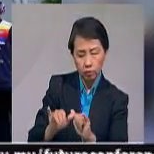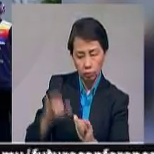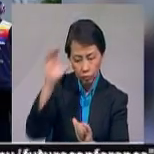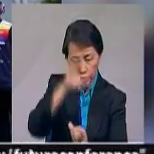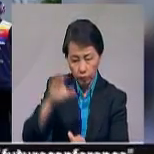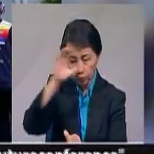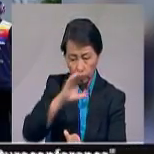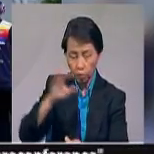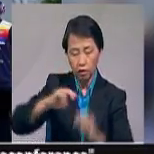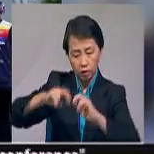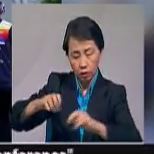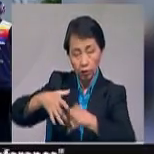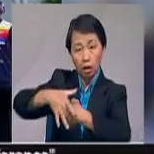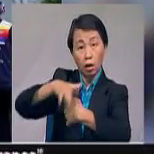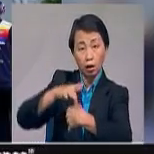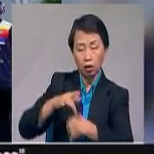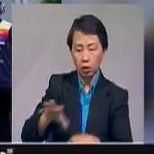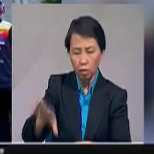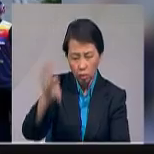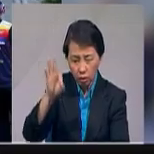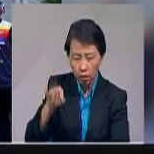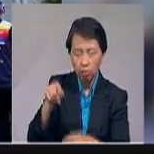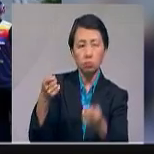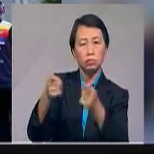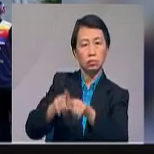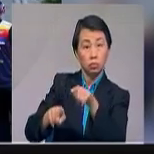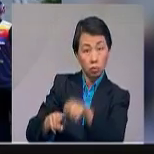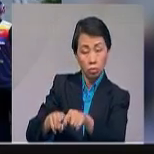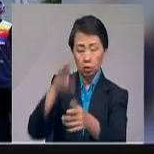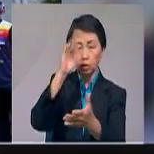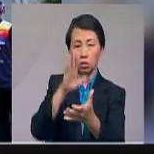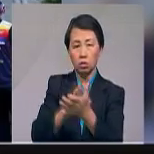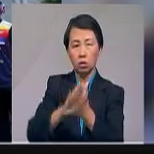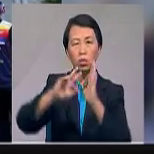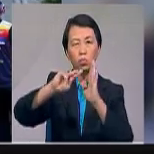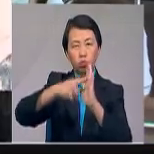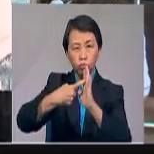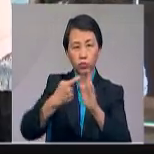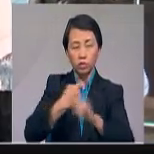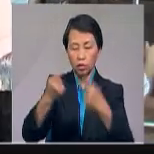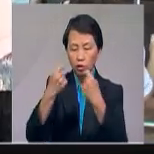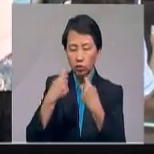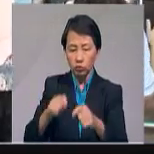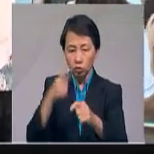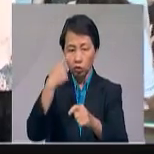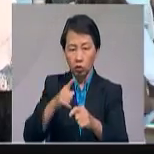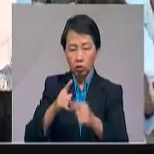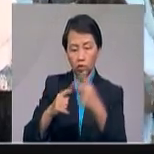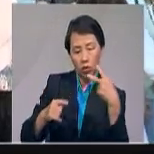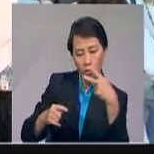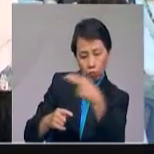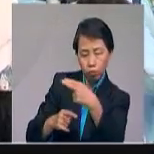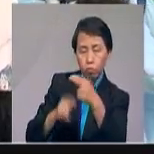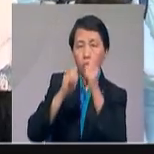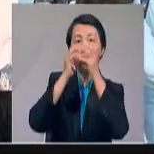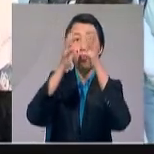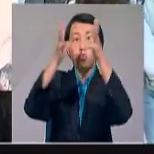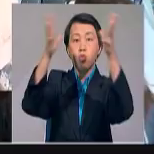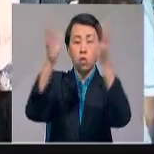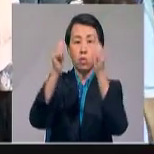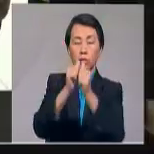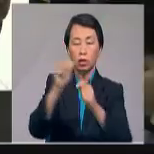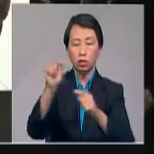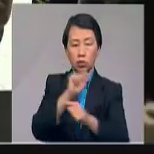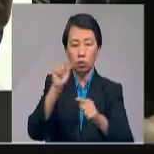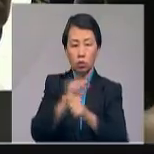mencari siasatan awal untuk mendapati kejadian itu yang dipercayai berpunca daripada cubaan untuk memotong tali pengikat balon dengan